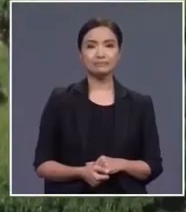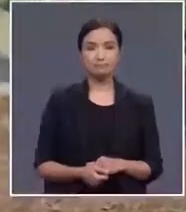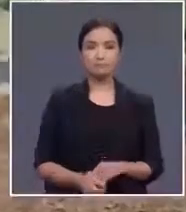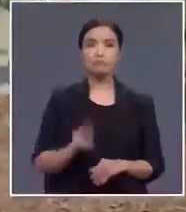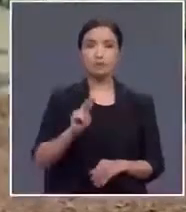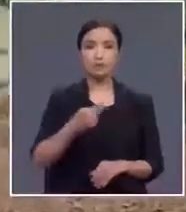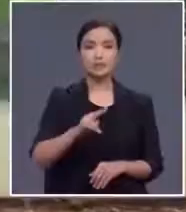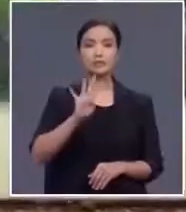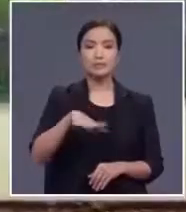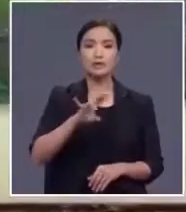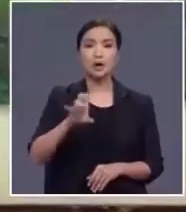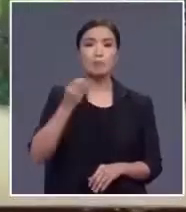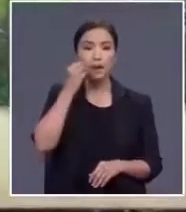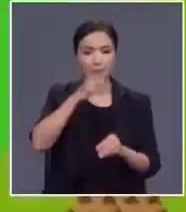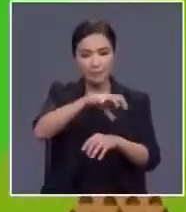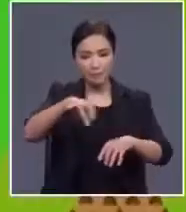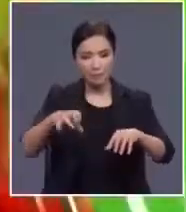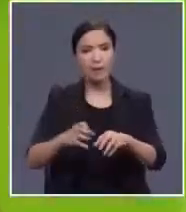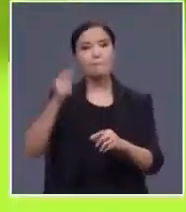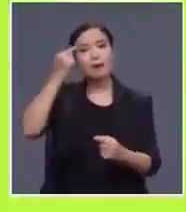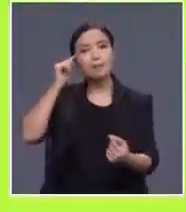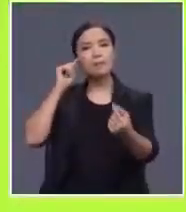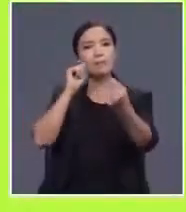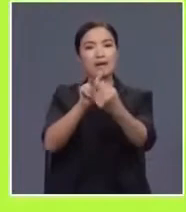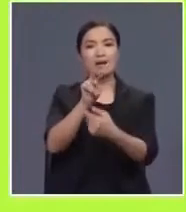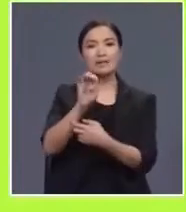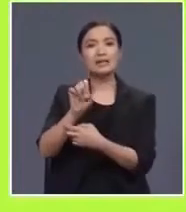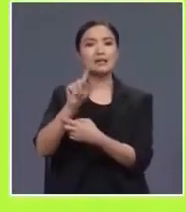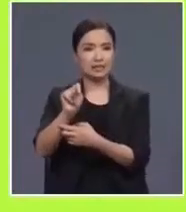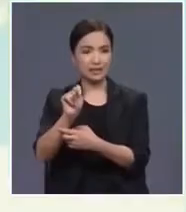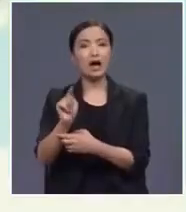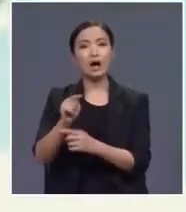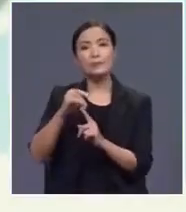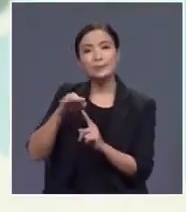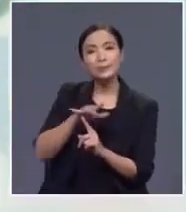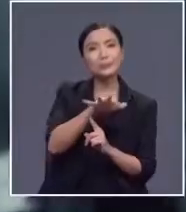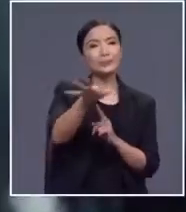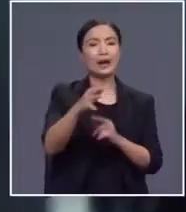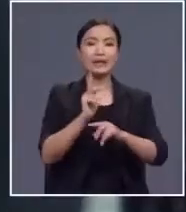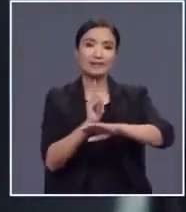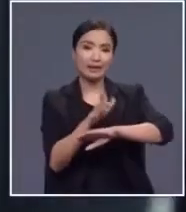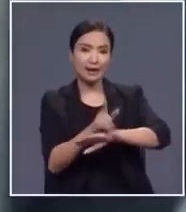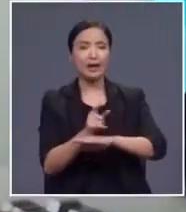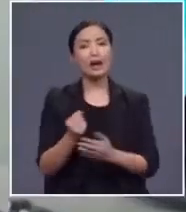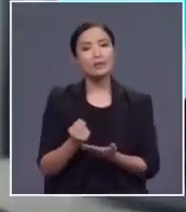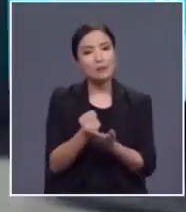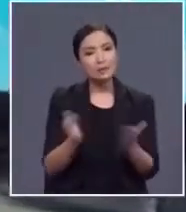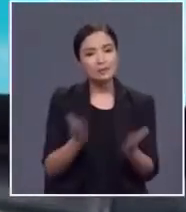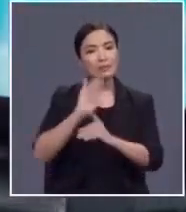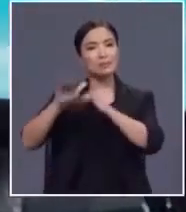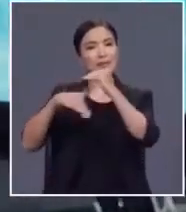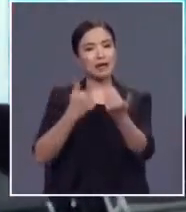24,700 หมู่บ้านคือเป้าหมายของโครงการเน็ตประชารัฐโครงการที่จะขับเคลื่อนให้เกิดการพัฒนาในทุกด้านของประเท